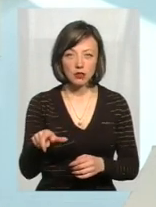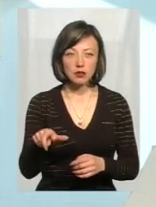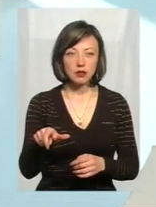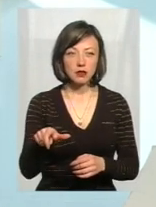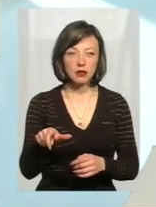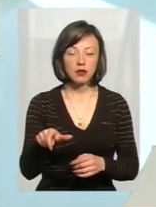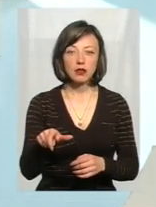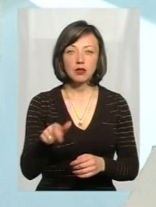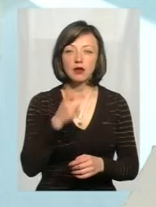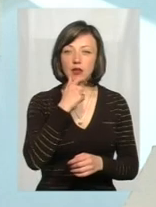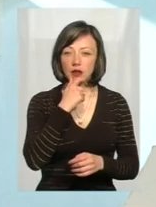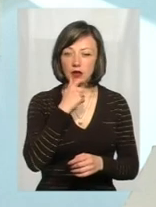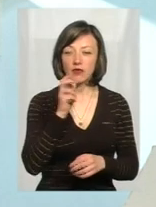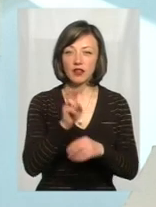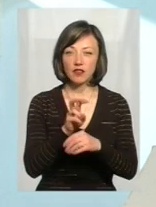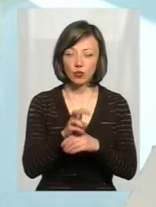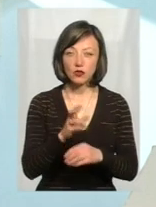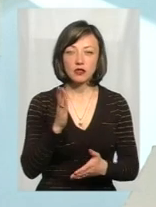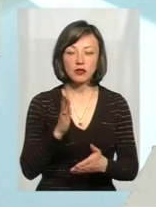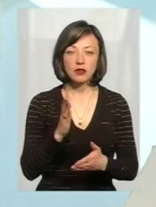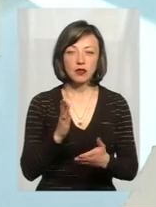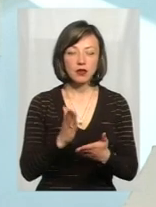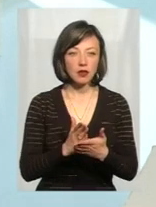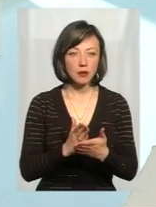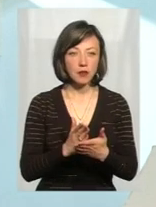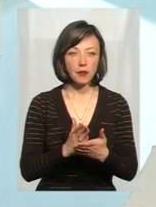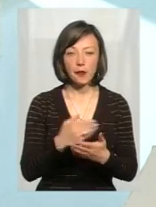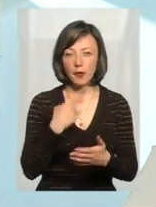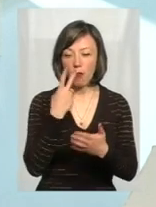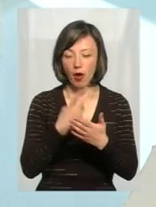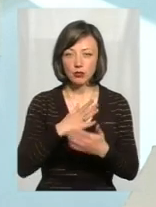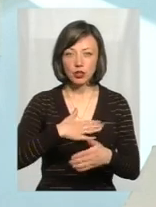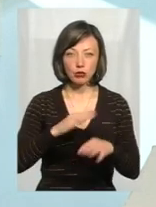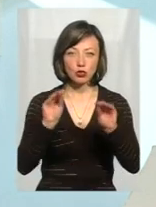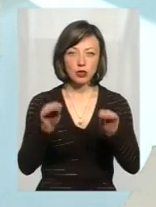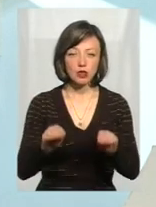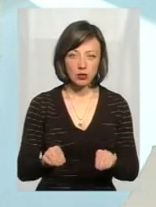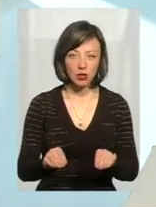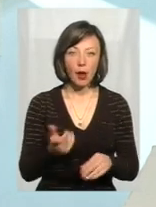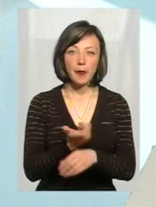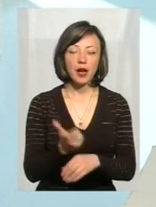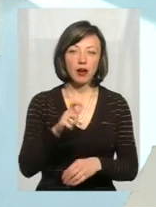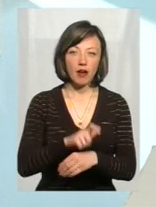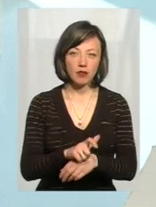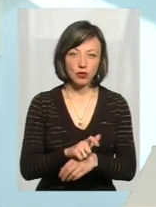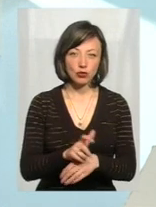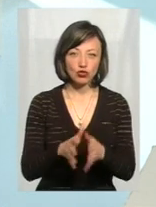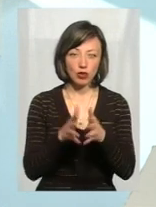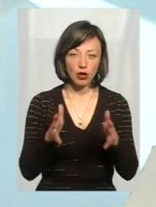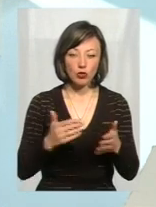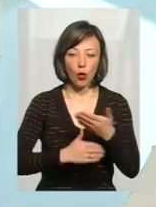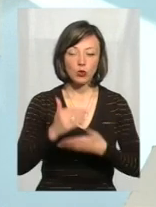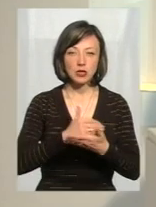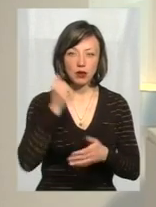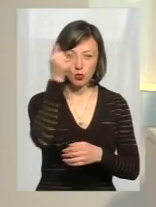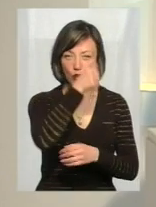вітчизняних екскурсантів, відвідувачів, як ми бачимо за нашою статистикою, переважають останніми